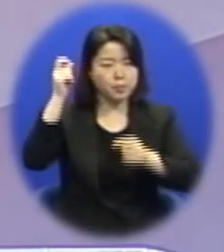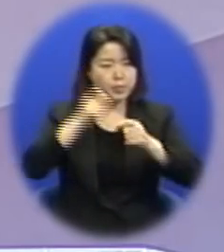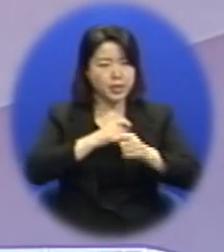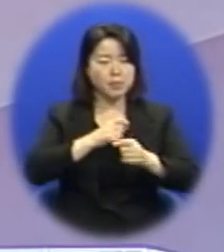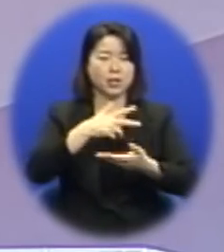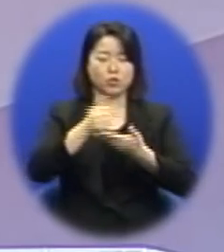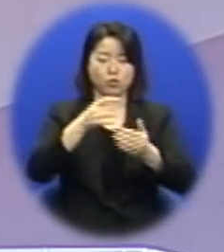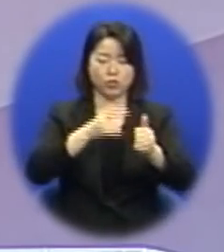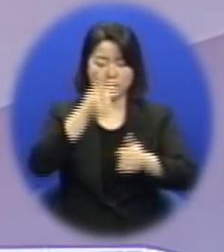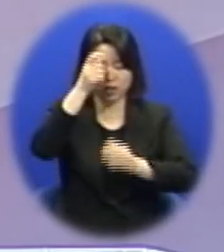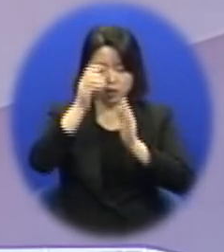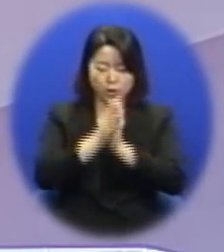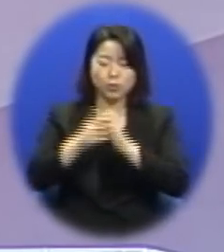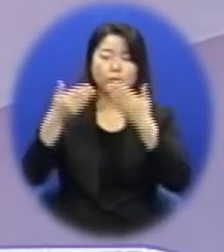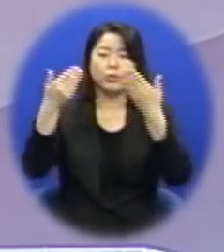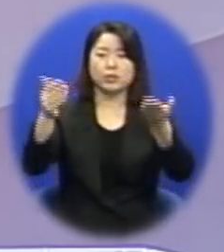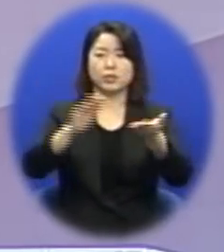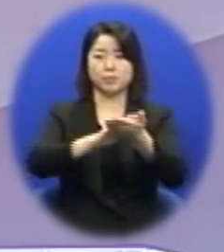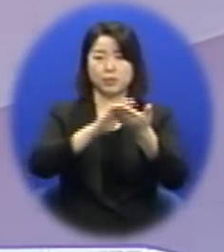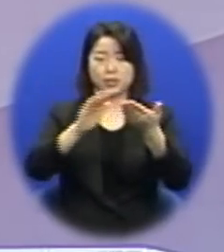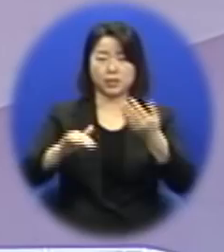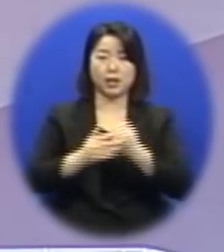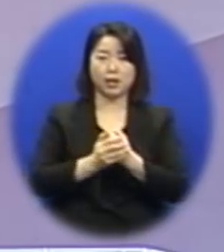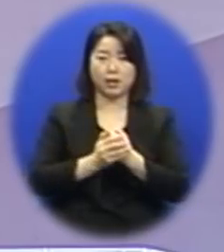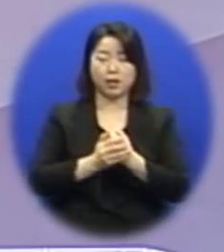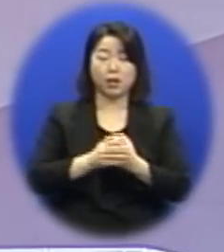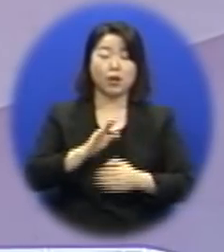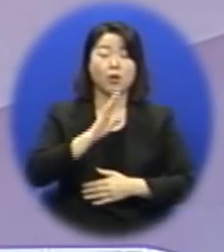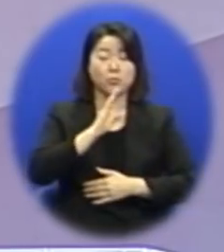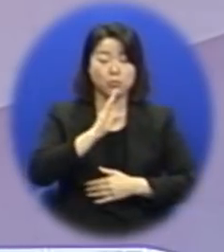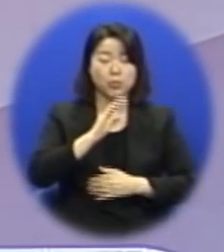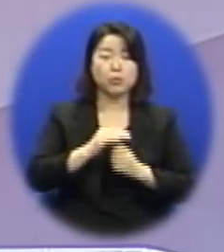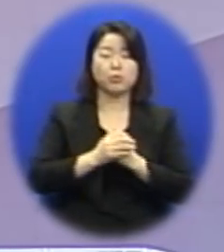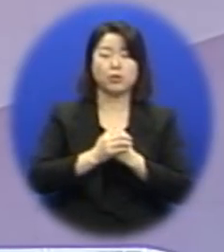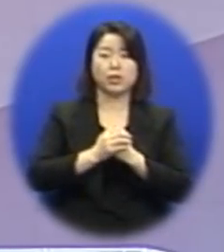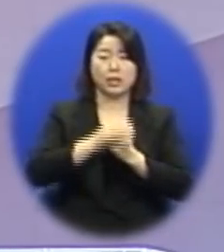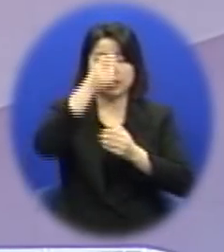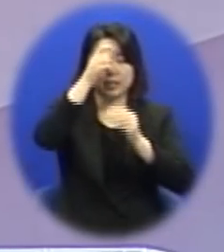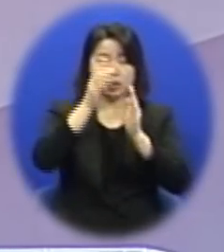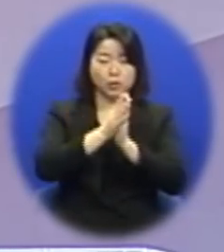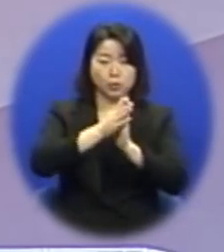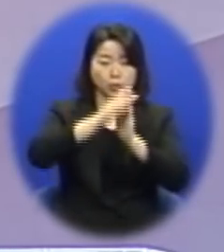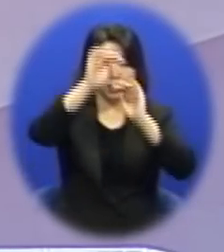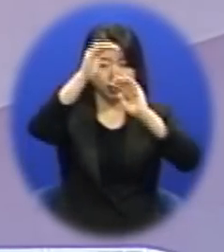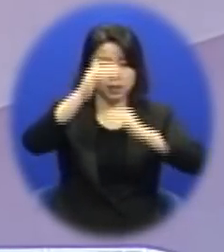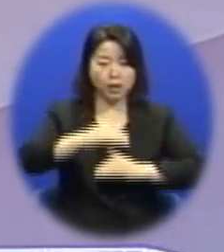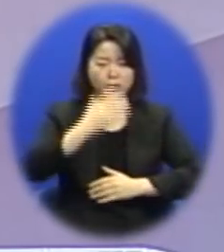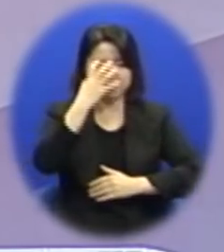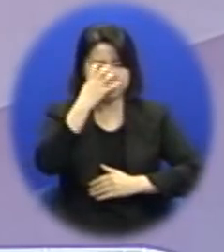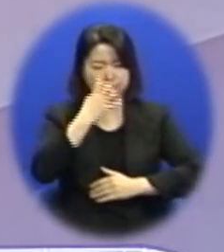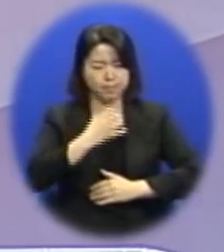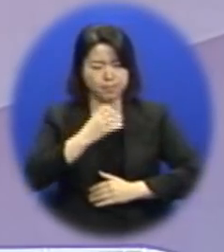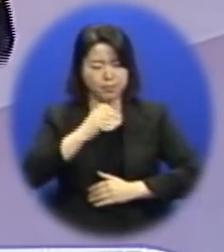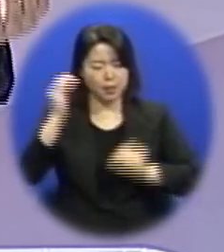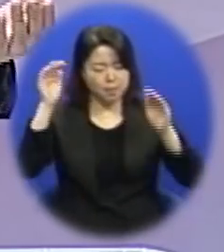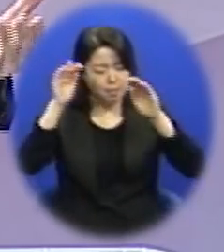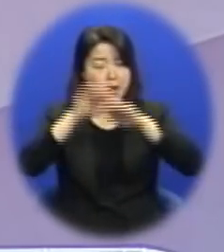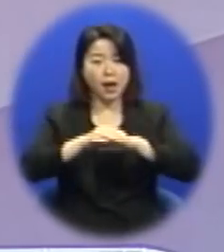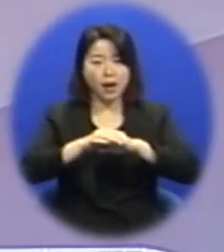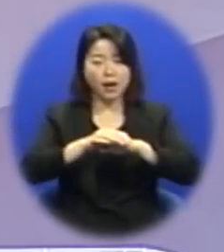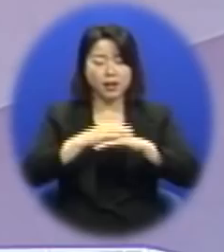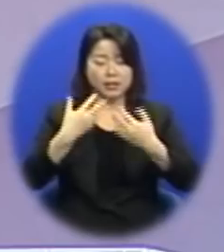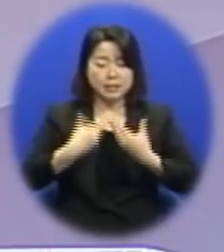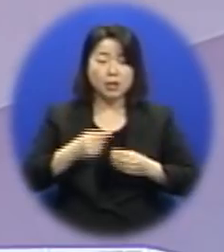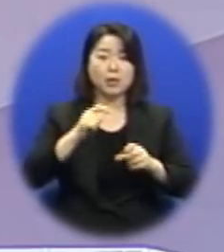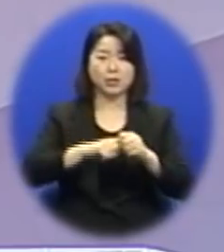기도드립니다 물론 기도의 내용은 아주 암울합니다 절망적이고 하나님 앞에 막 울부짖는